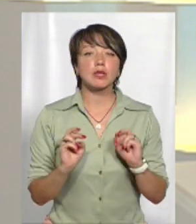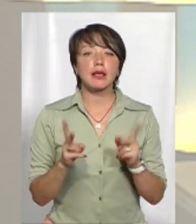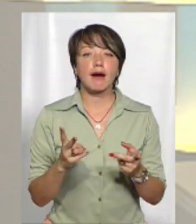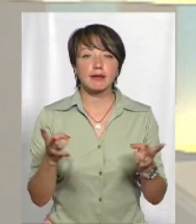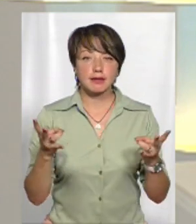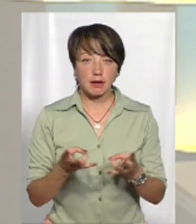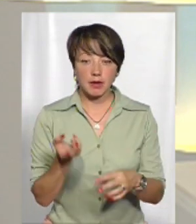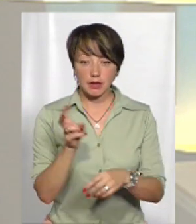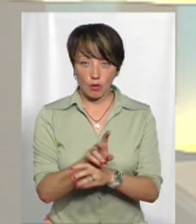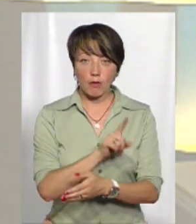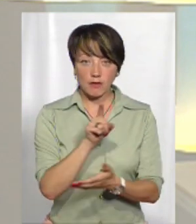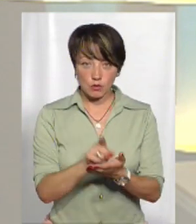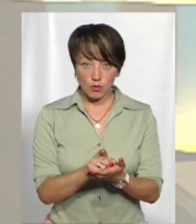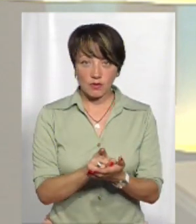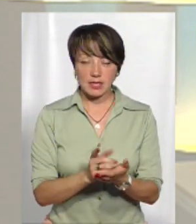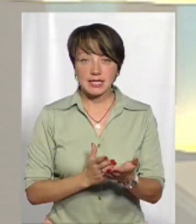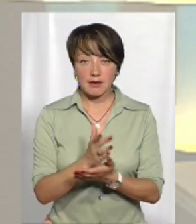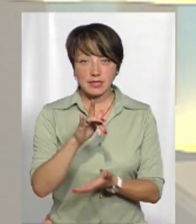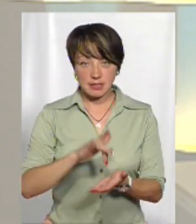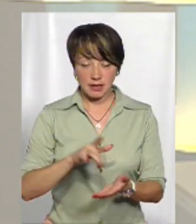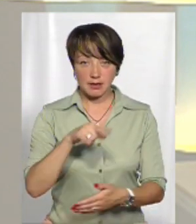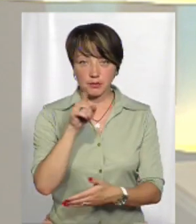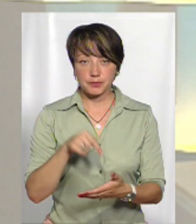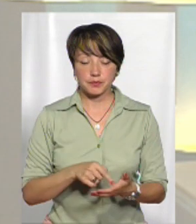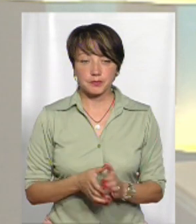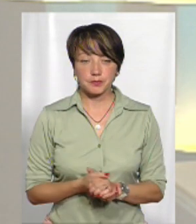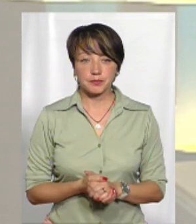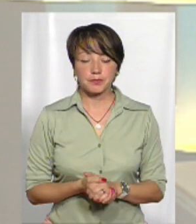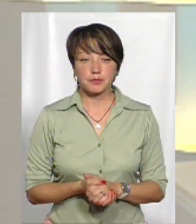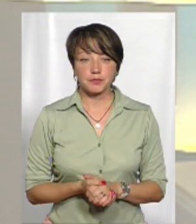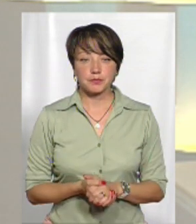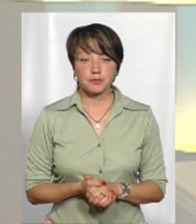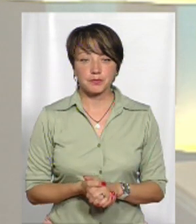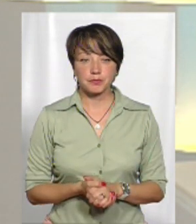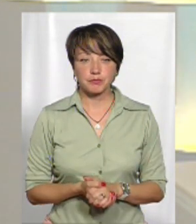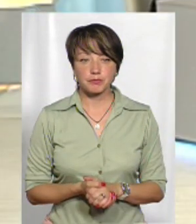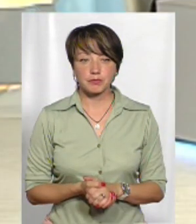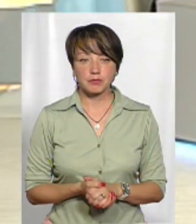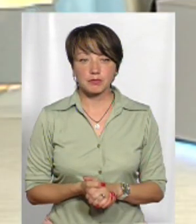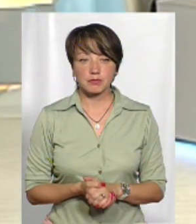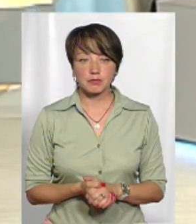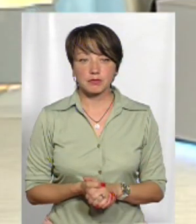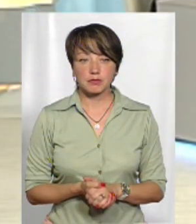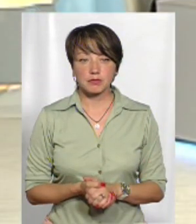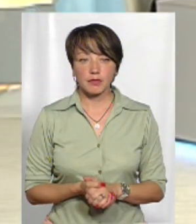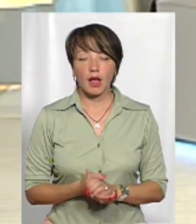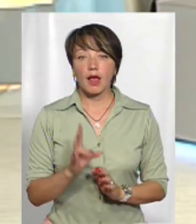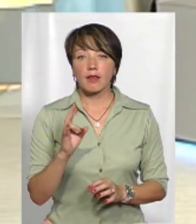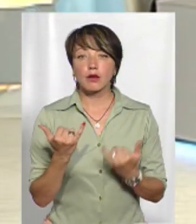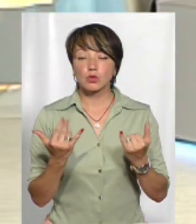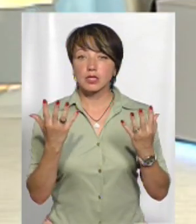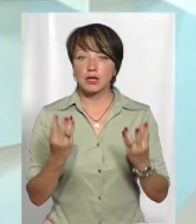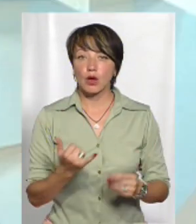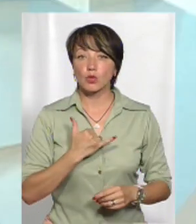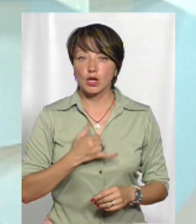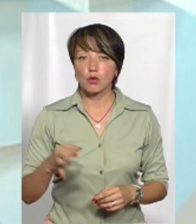Треба йти обов'язково в сервісний центр? Ну, скажімо так. На сьогоднішній день в нашій